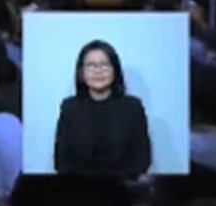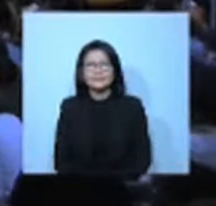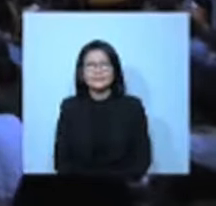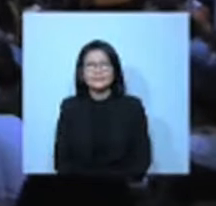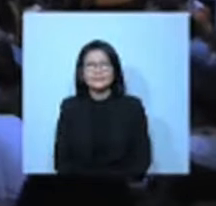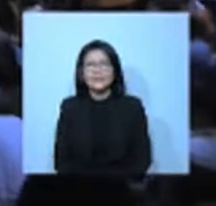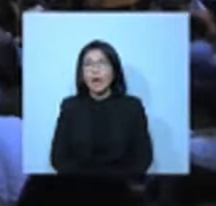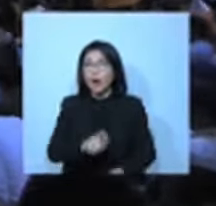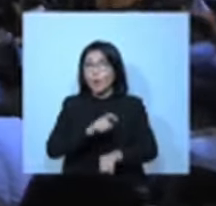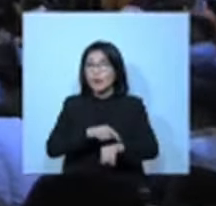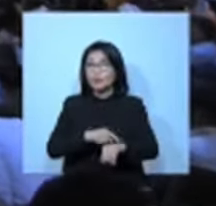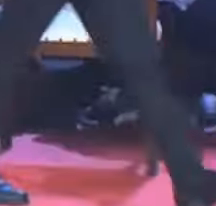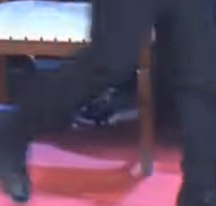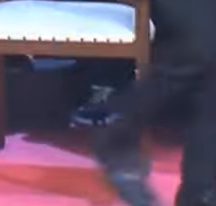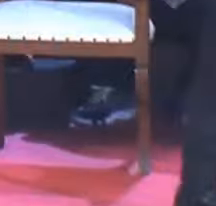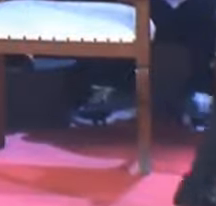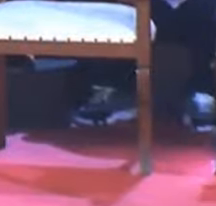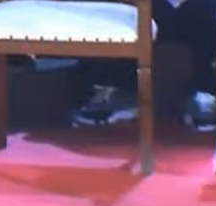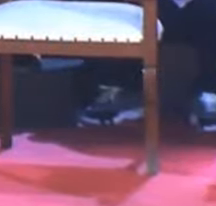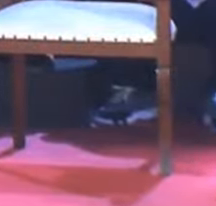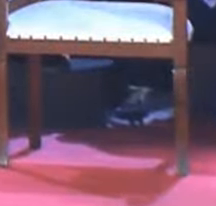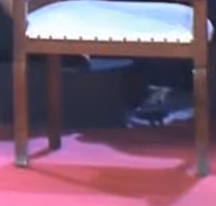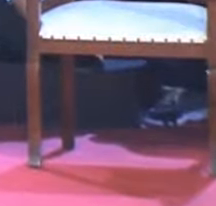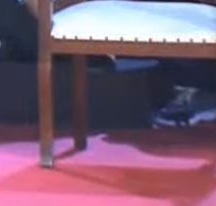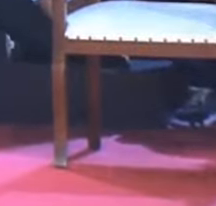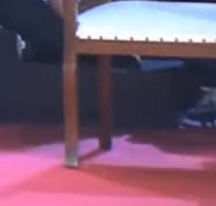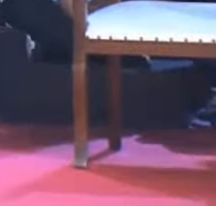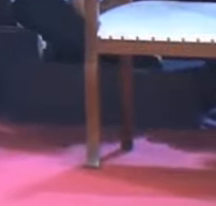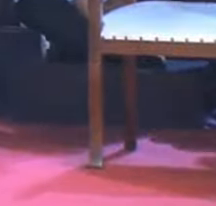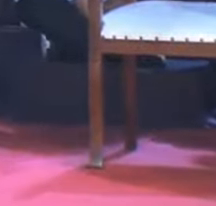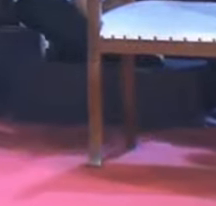Senayan akan menjadi tempat penyelenggaraan Debat Capres